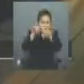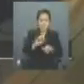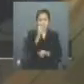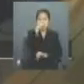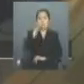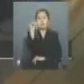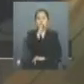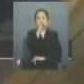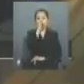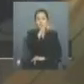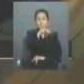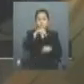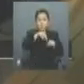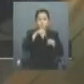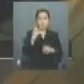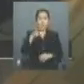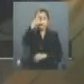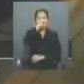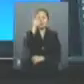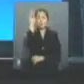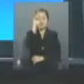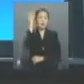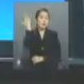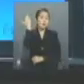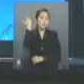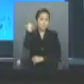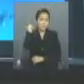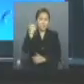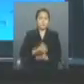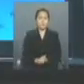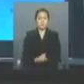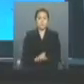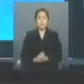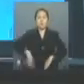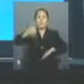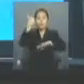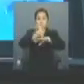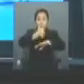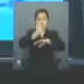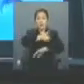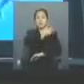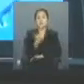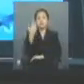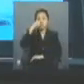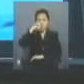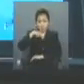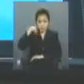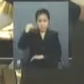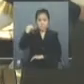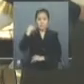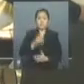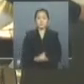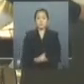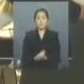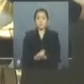ทางการเมื่อเที่ยงคืนที่ผ่านมานายเทพชัยยองผู้อำนวยการองค์การกระจายเสียงและแพร่ภาพสาธารณะแห่งประเทศไท